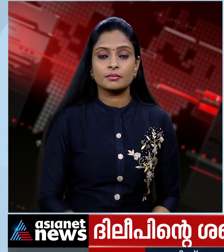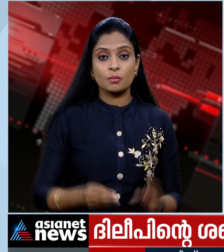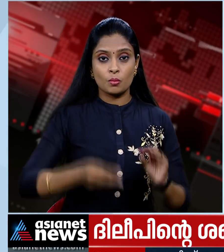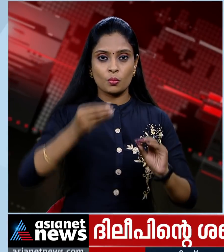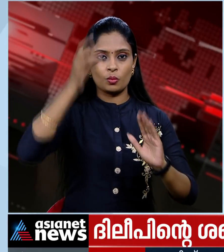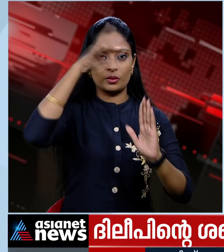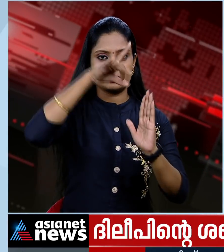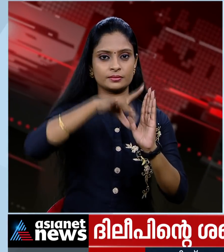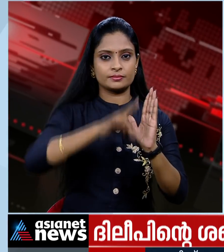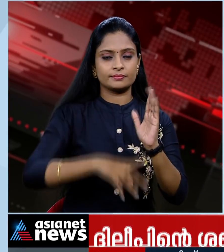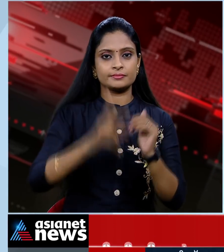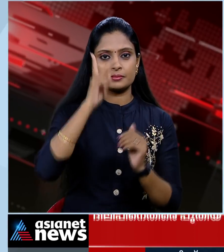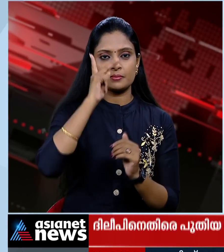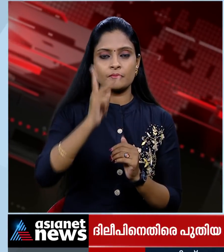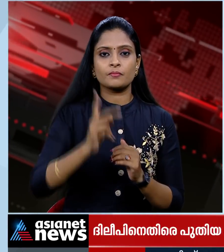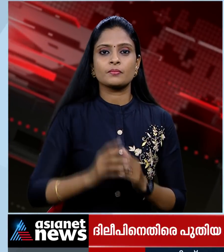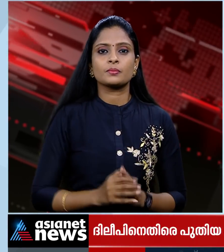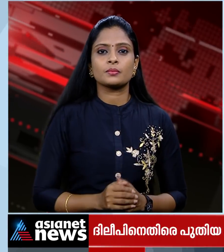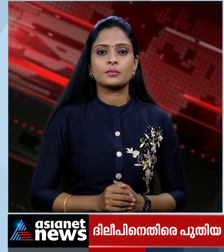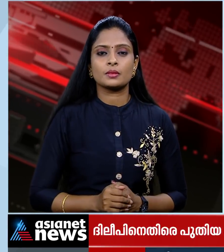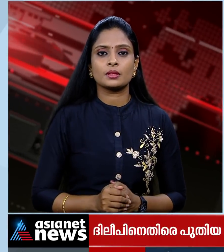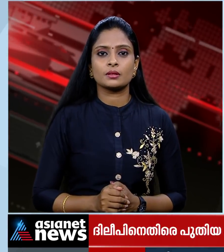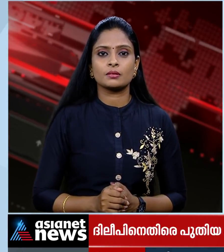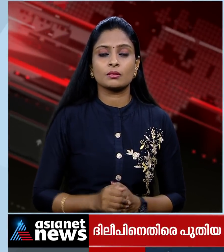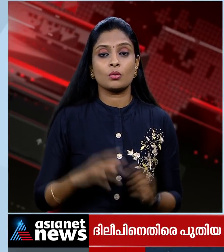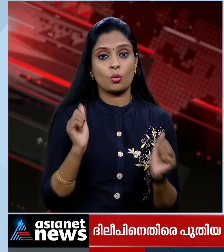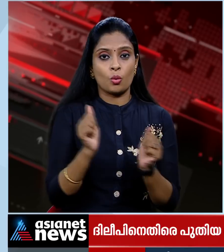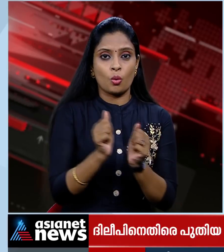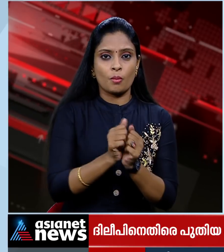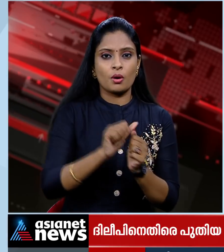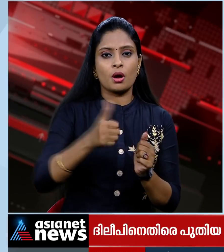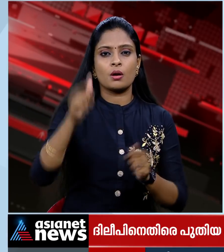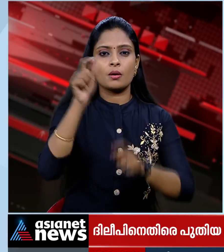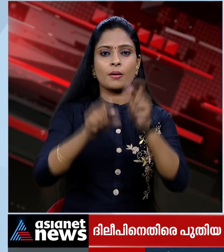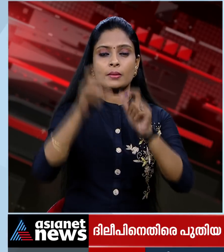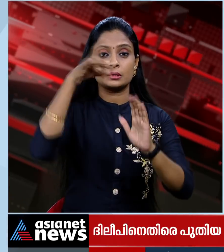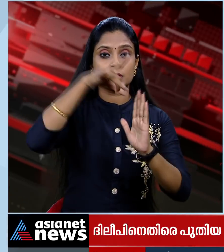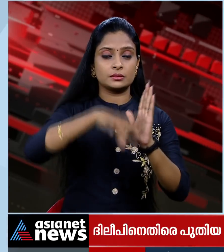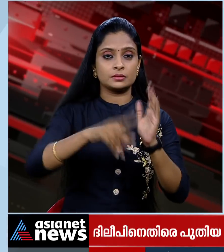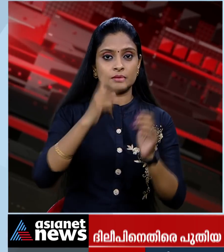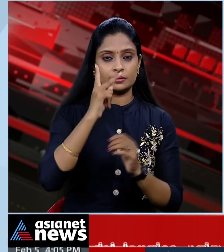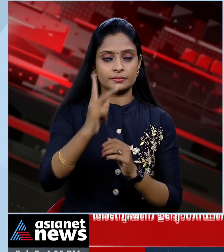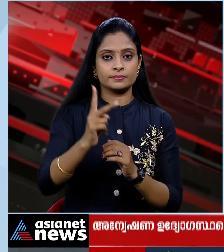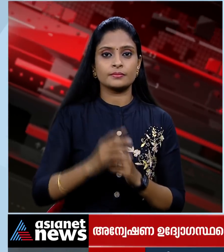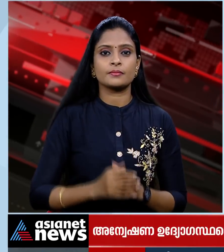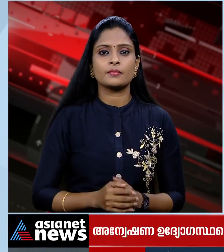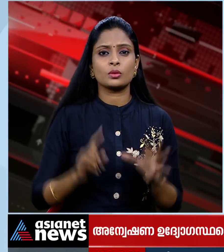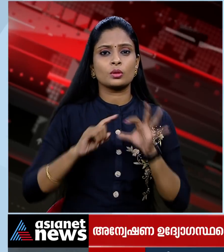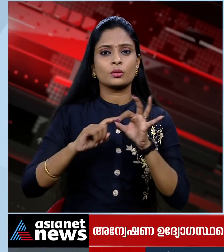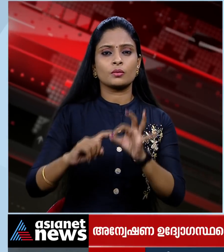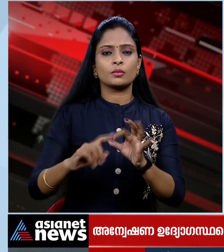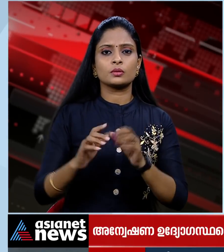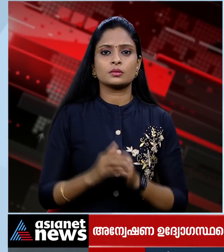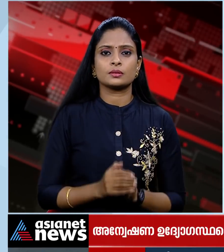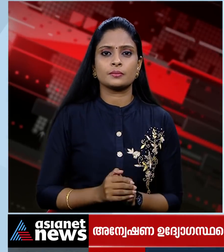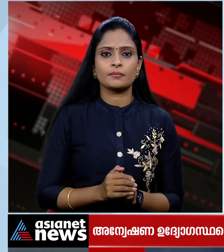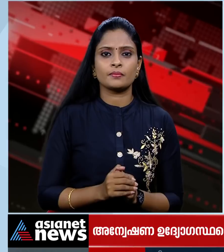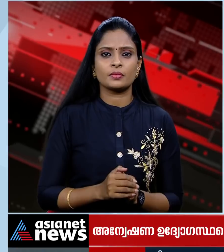കൂടുതൽ വിവരങ്ങളുമായി ഇപ്പോൾ ടി വി പ്രസാദ് ചേരുന്നുണ്ട്, ഒപ്പം കൊച്ചിയിൽ നിന്ന് ജോഷി കുര്യനും. ആദ്യം പ്രസാദിലേക്ക്. പ്രസാദ്,